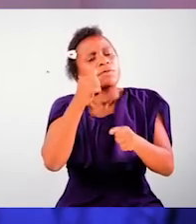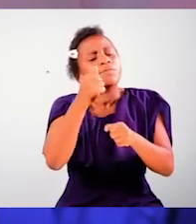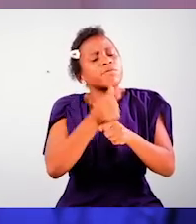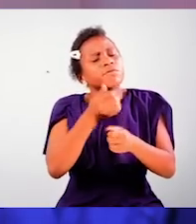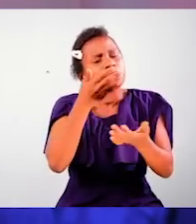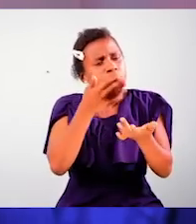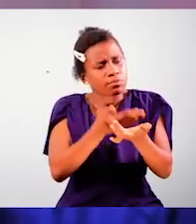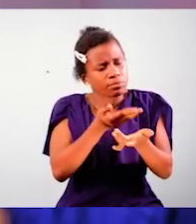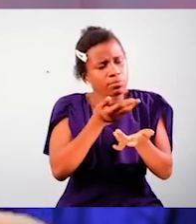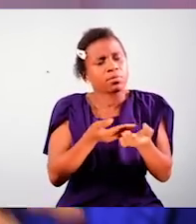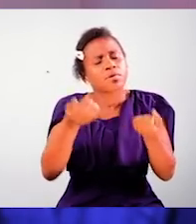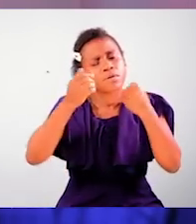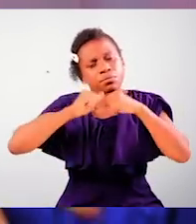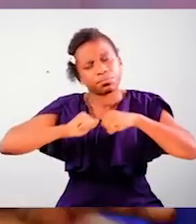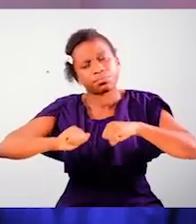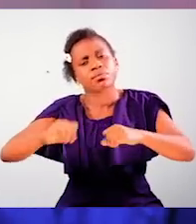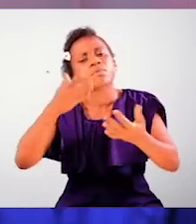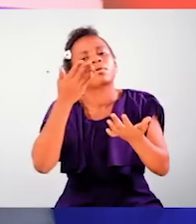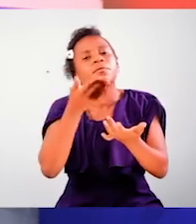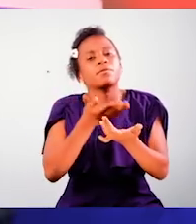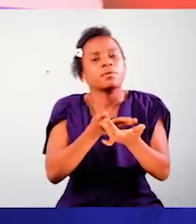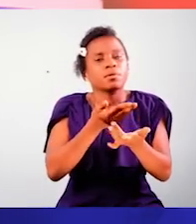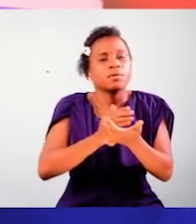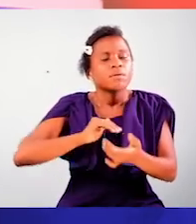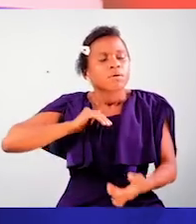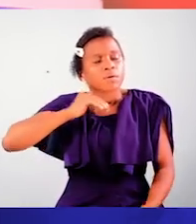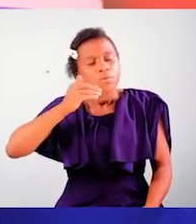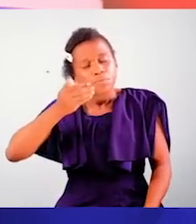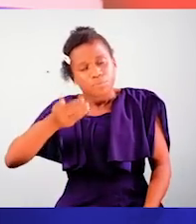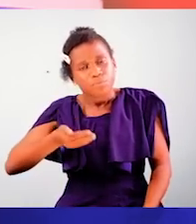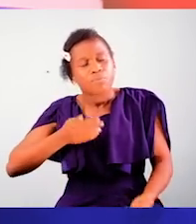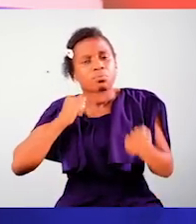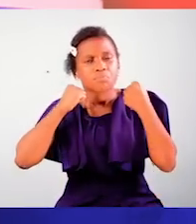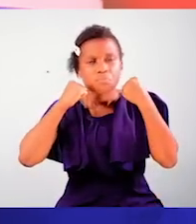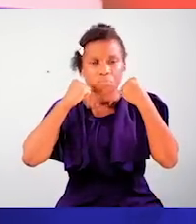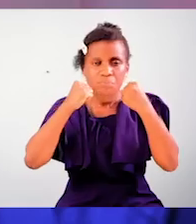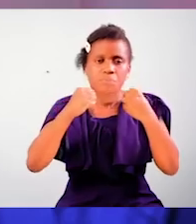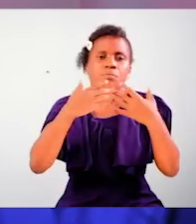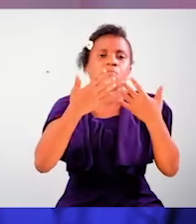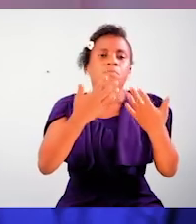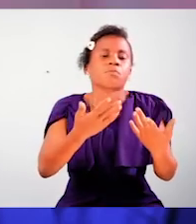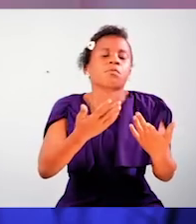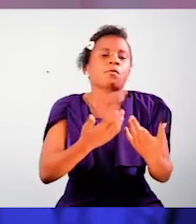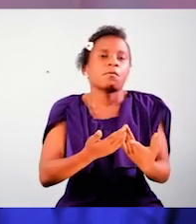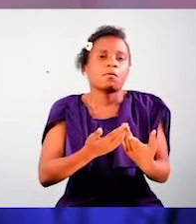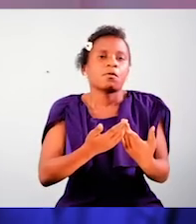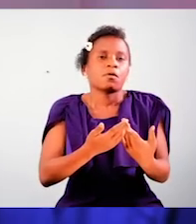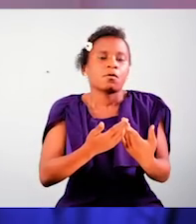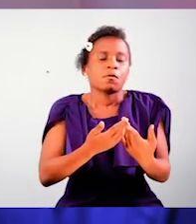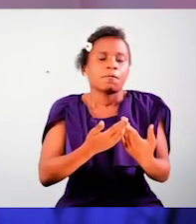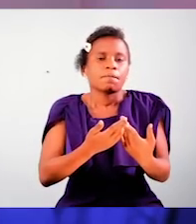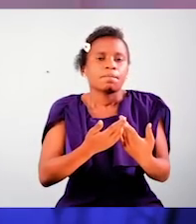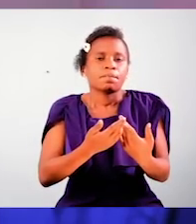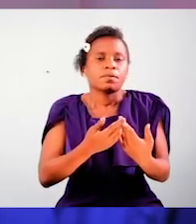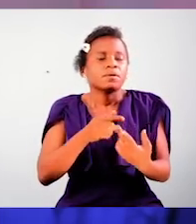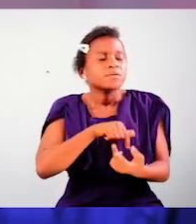pale. Kwa hiyo wanawake majaji pia tumemsikia Mheshimiwa Rais akiwasifia wanawake majaji kwamba wanafanya. Kwa hiyo tumegundua hata sehemu zile